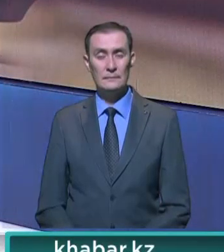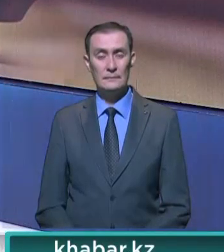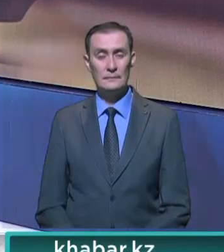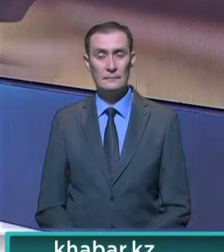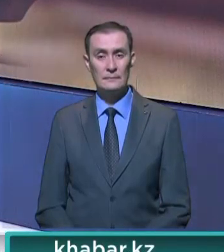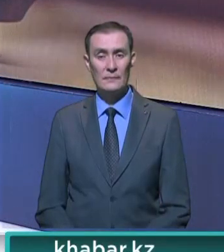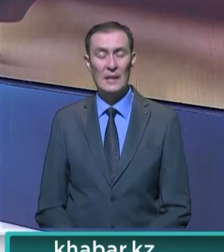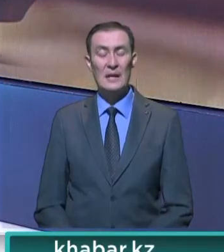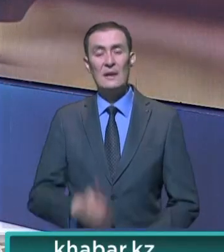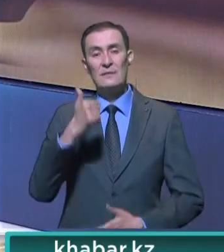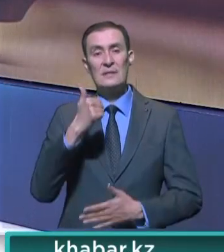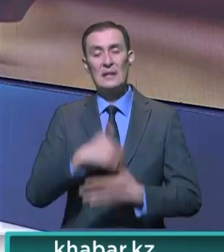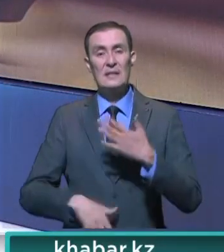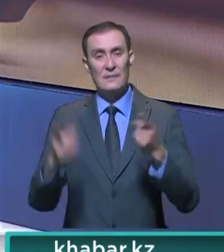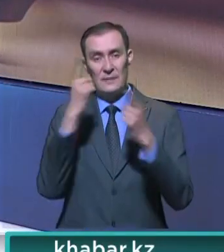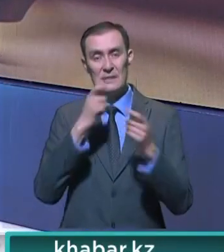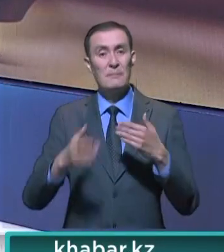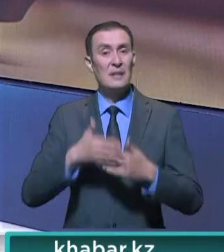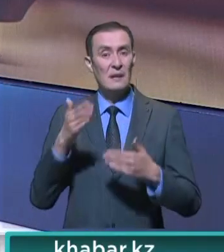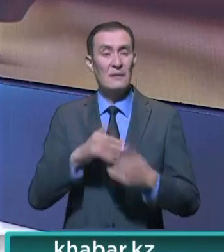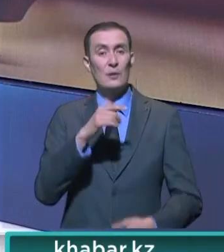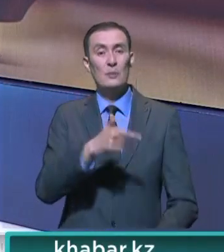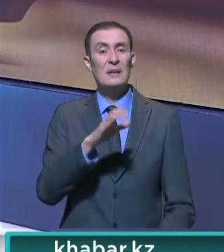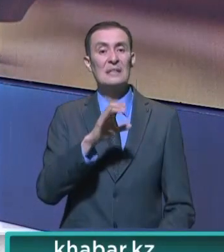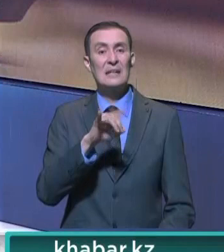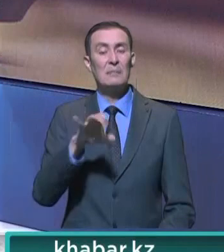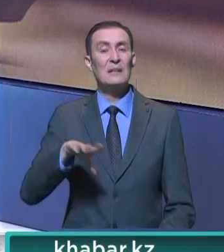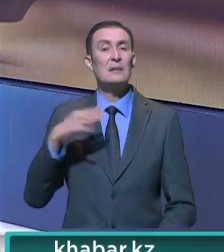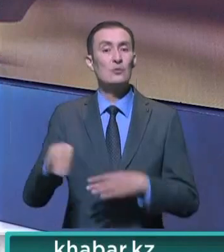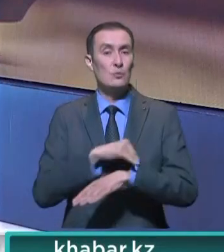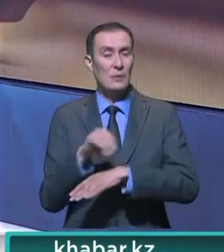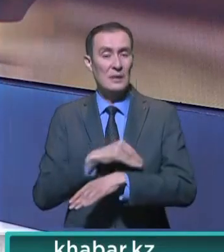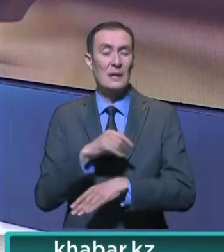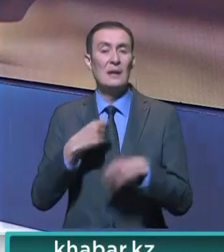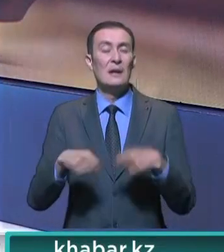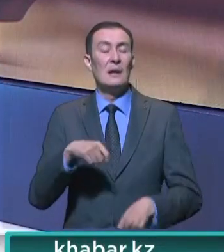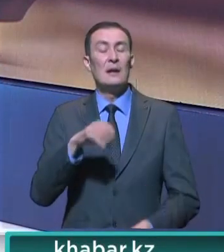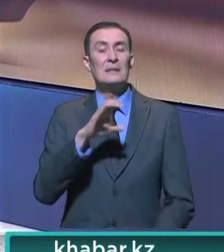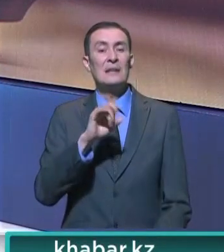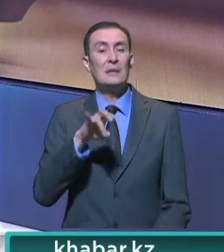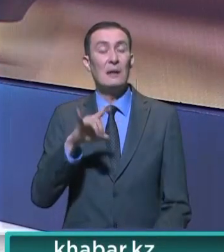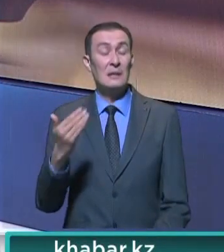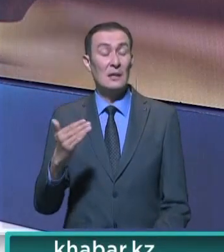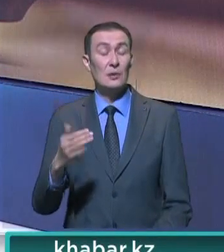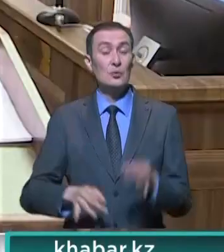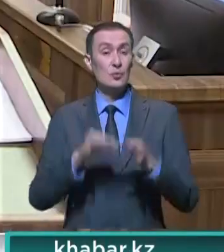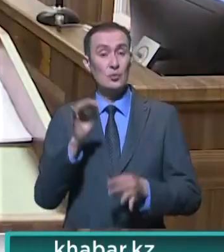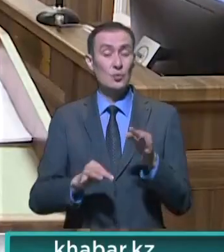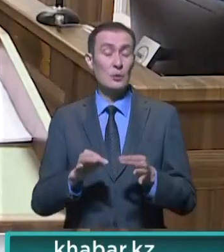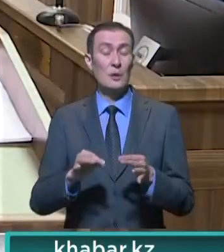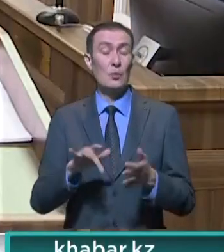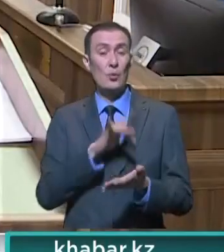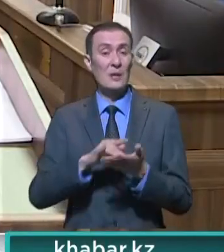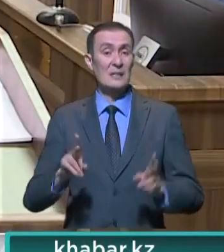Другим темам. В столице вынесли приговор Гульмире Сатыбалды, экс-супруге известного бизнесмена Кайрата Сатыбалды. Суд Байконурского района